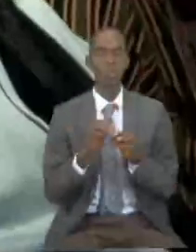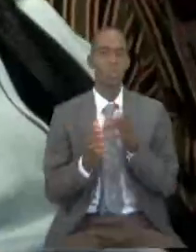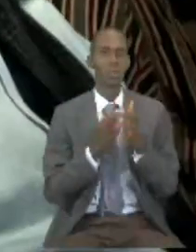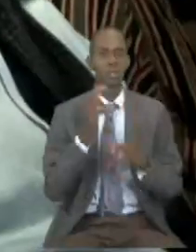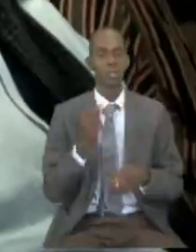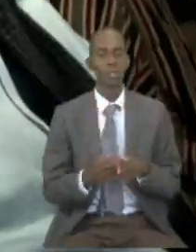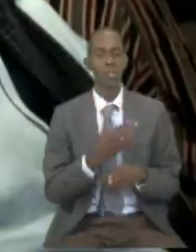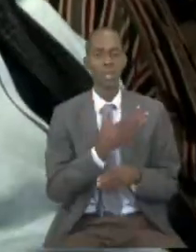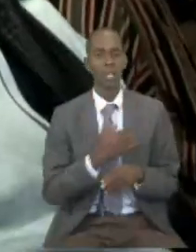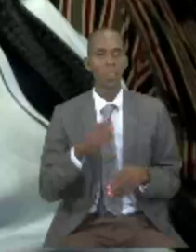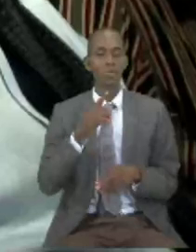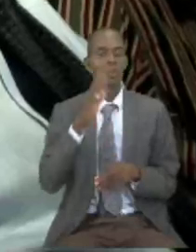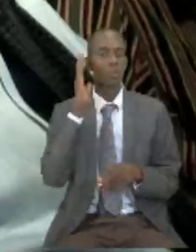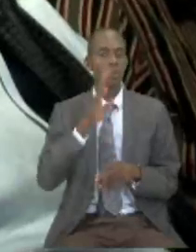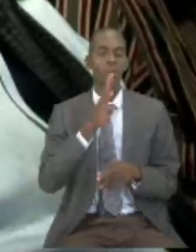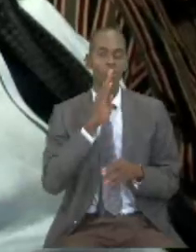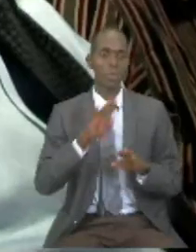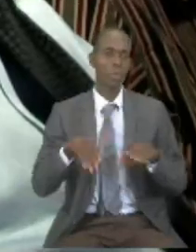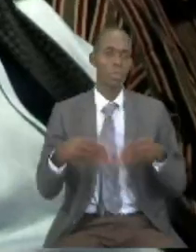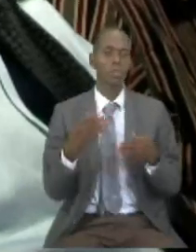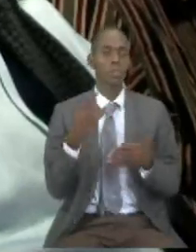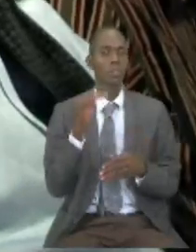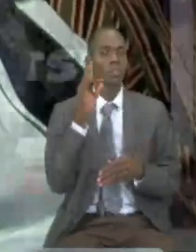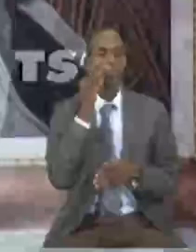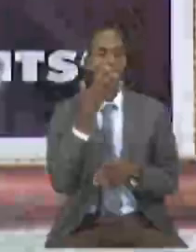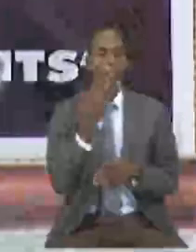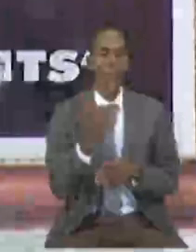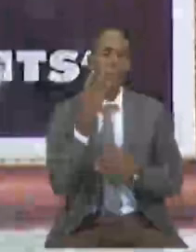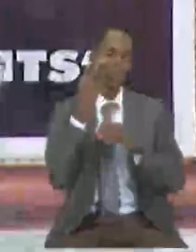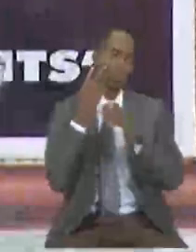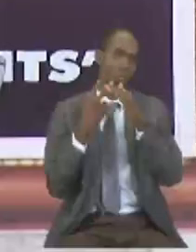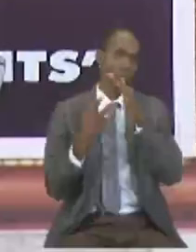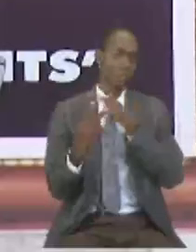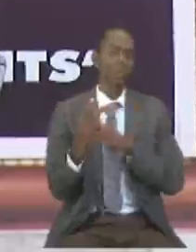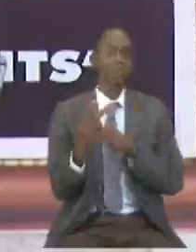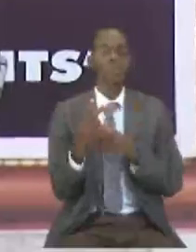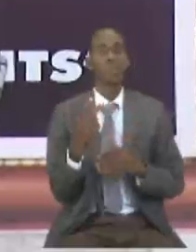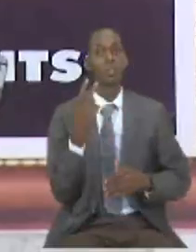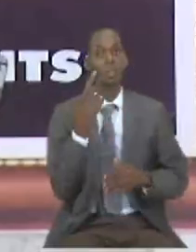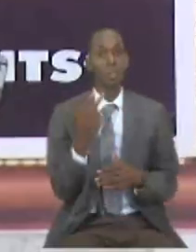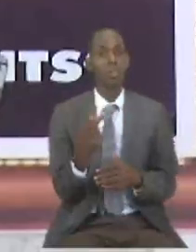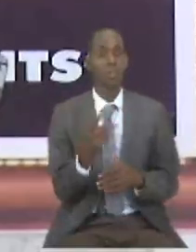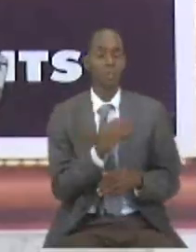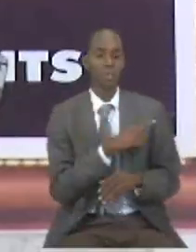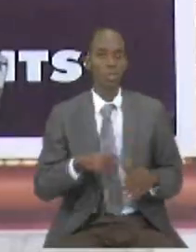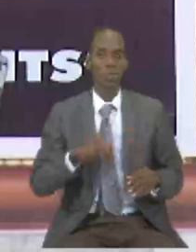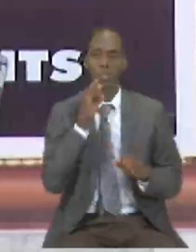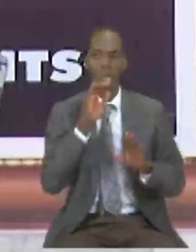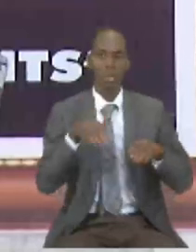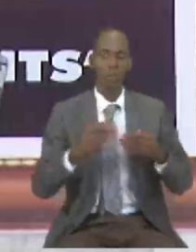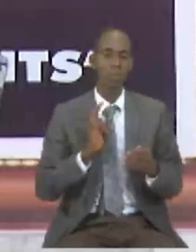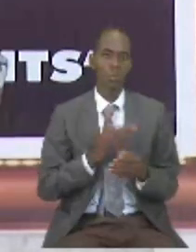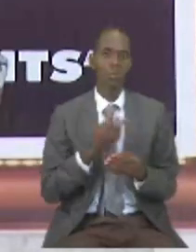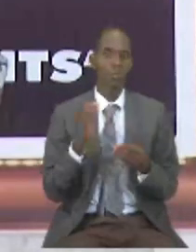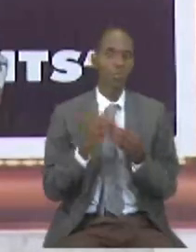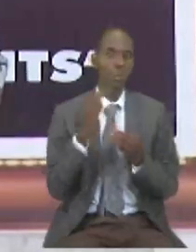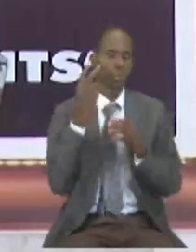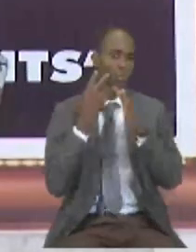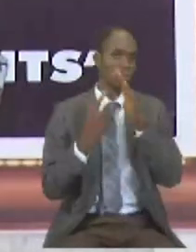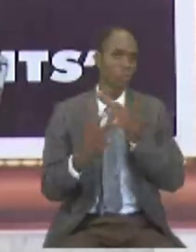Jésus-Christ. Vous allez porter le fruit de révélation. Voyez toute la révélation que le Seigneur nous donne. Et il nous révèle la